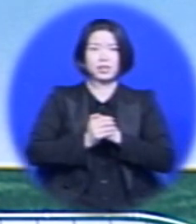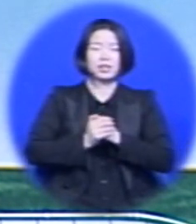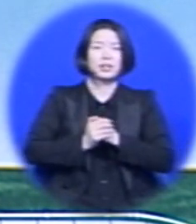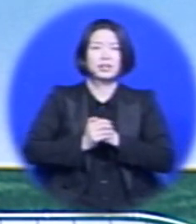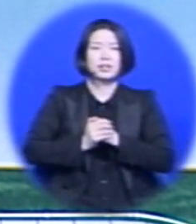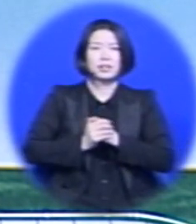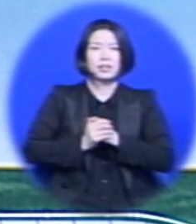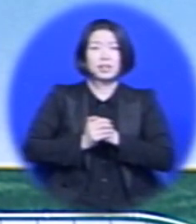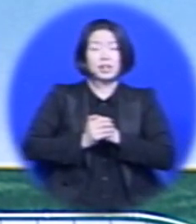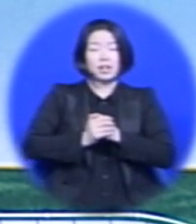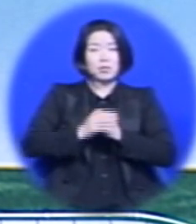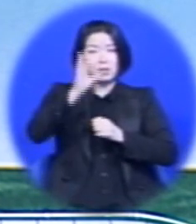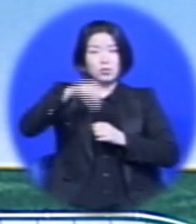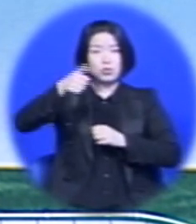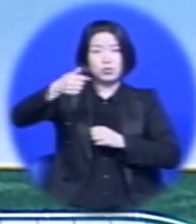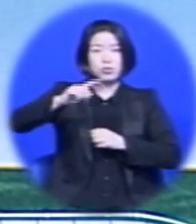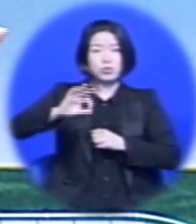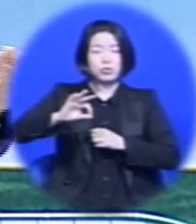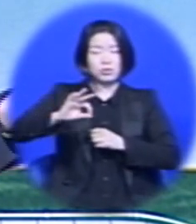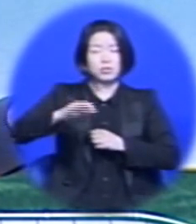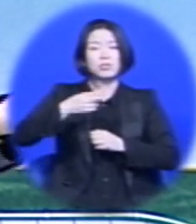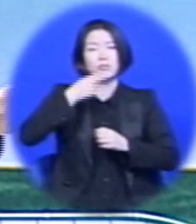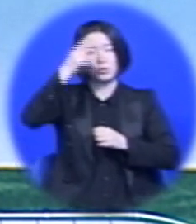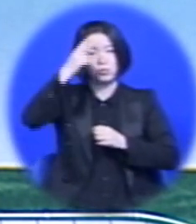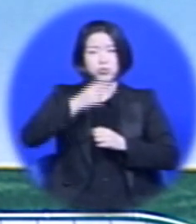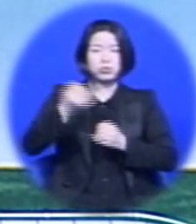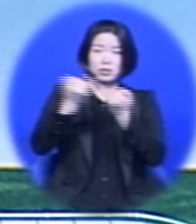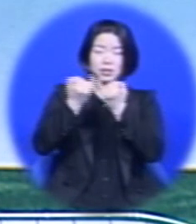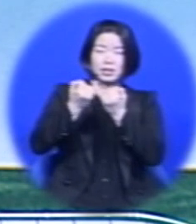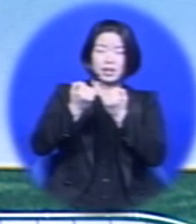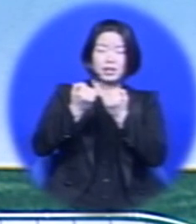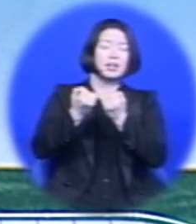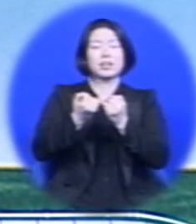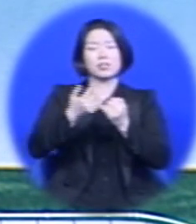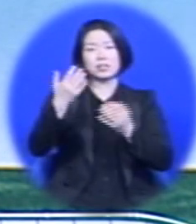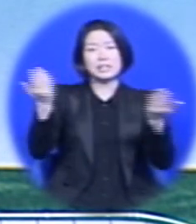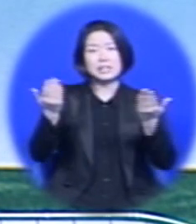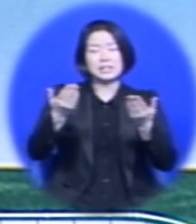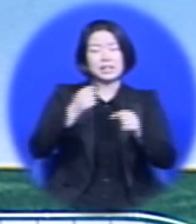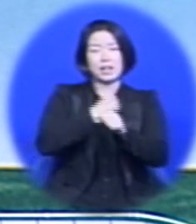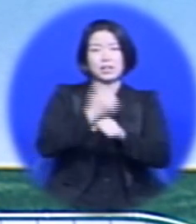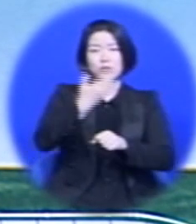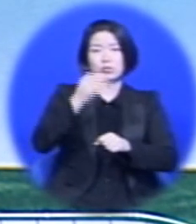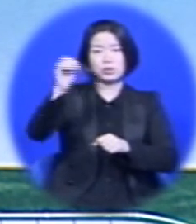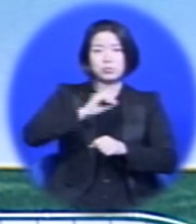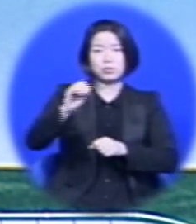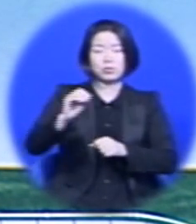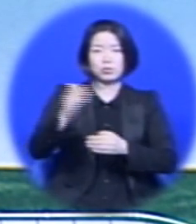있습니다 유흥업소에서 일하는 여자 종업원들 거의 90% 나는 변화될